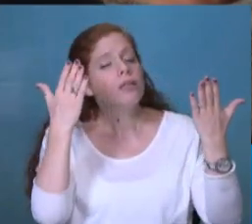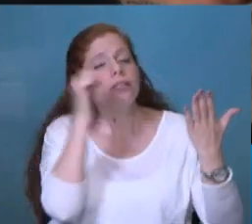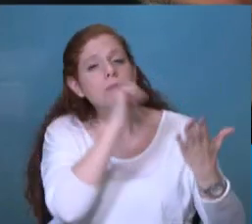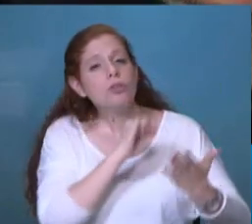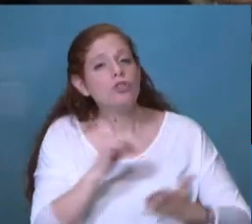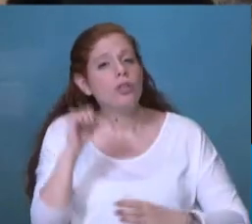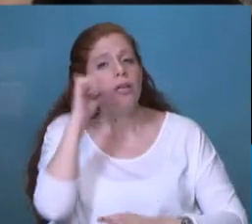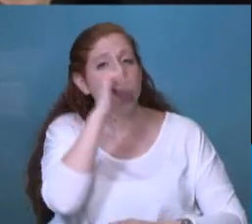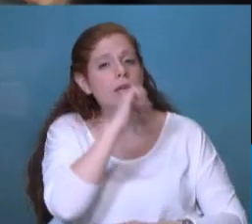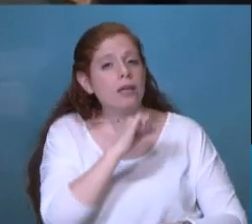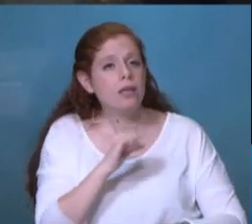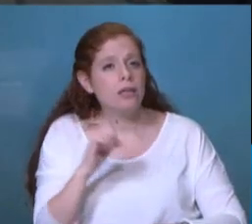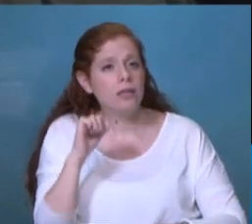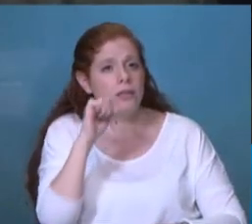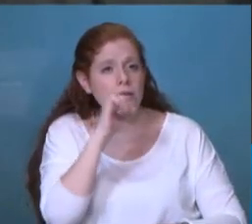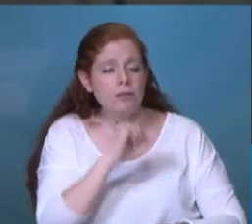עם השיר.